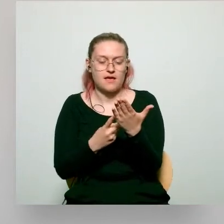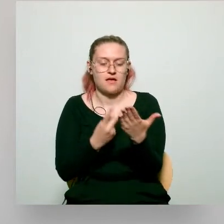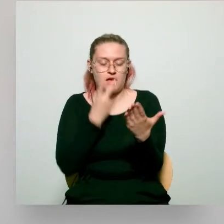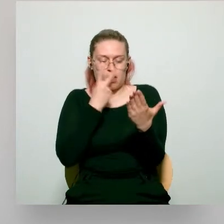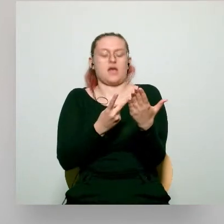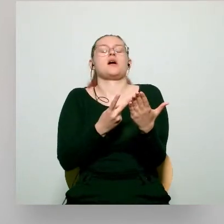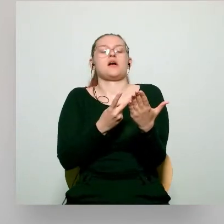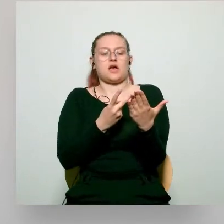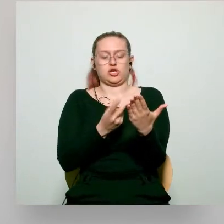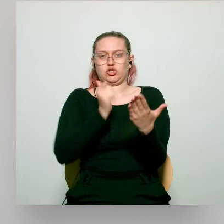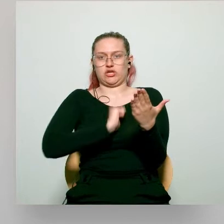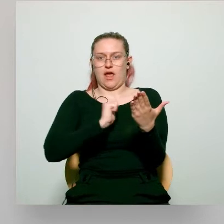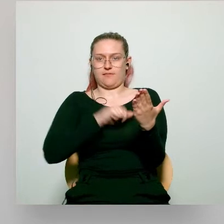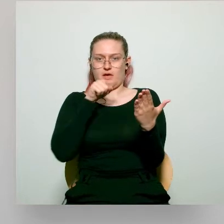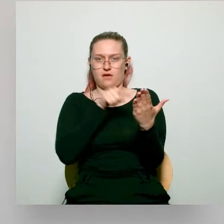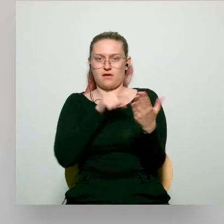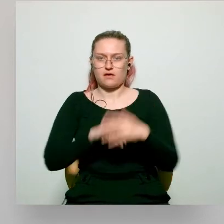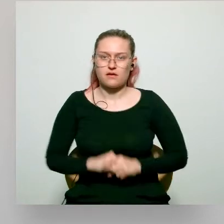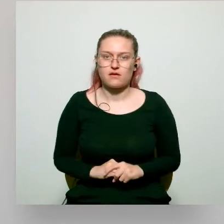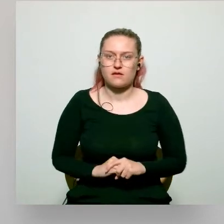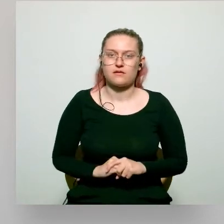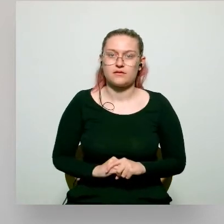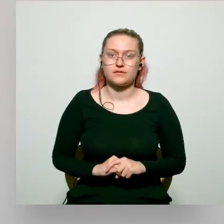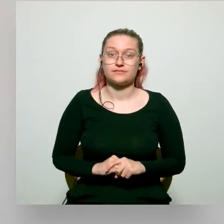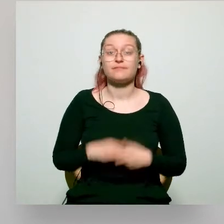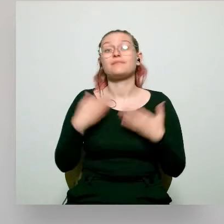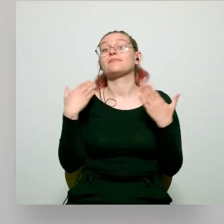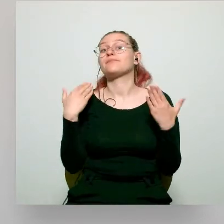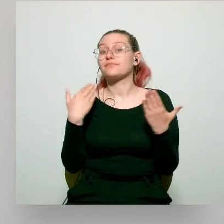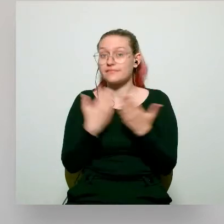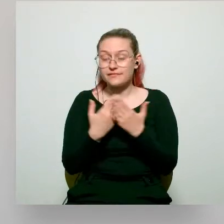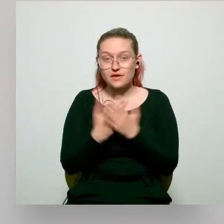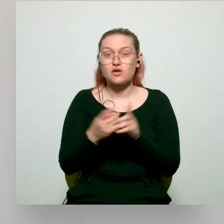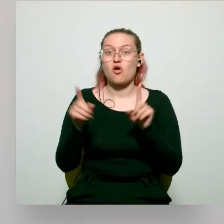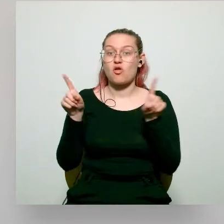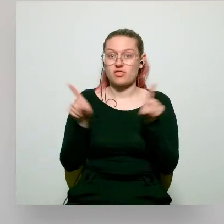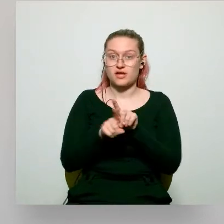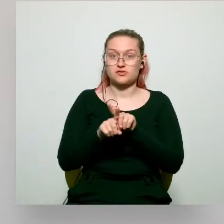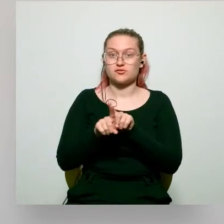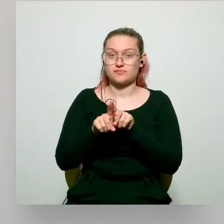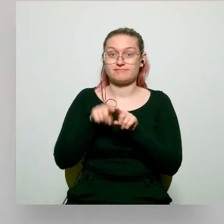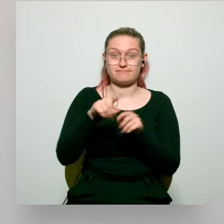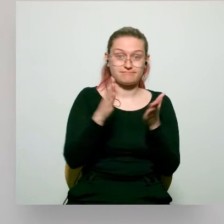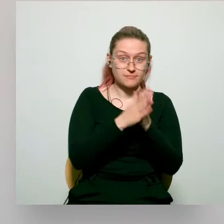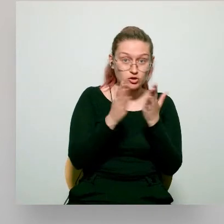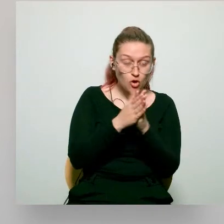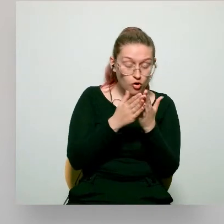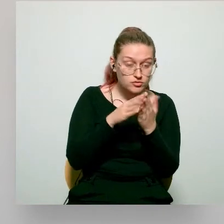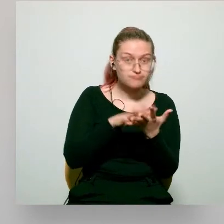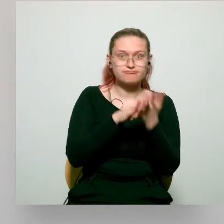I tak też powstała ekranizacja tej powieści, bo tworzyli ją ludzie, którzy nie byli w żaden sposób związani